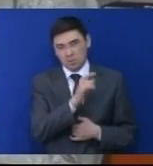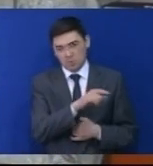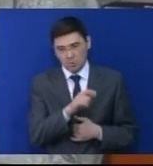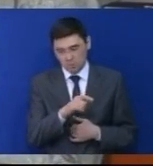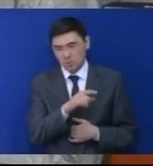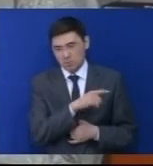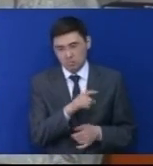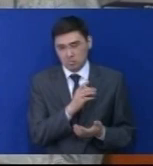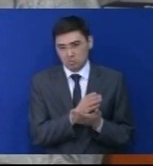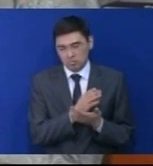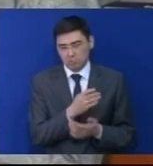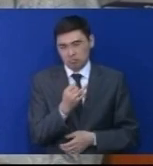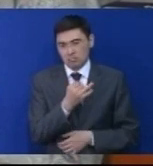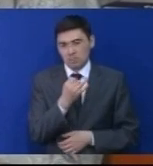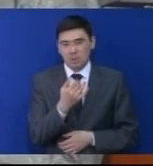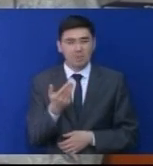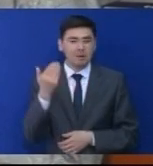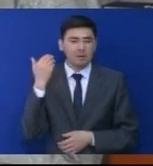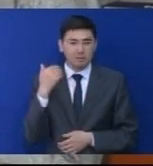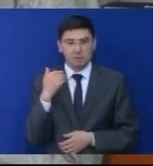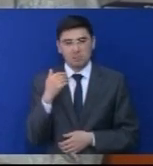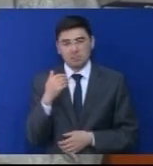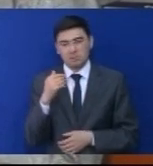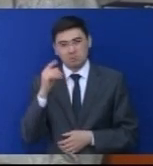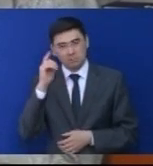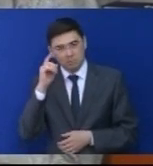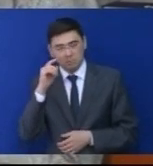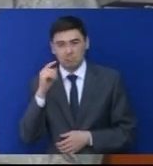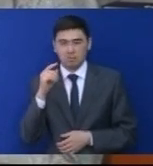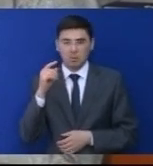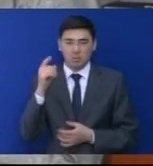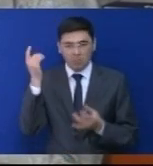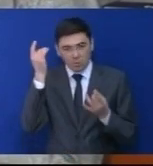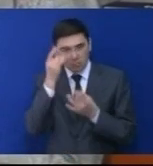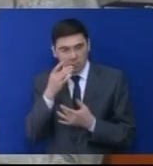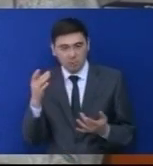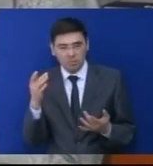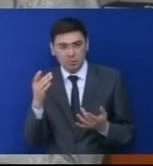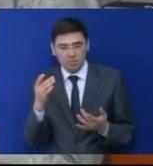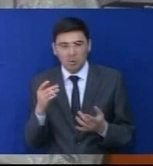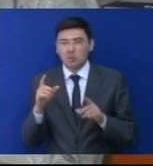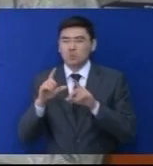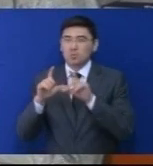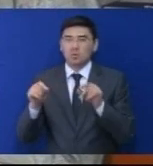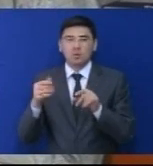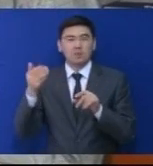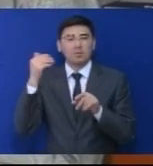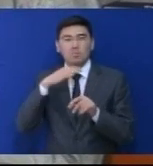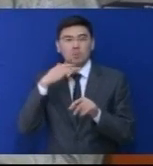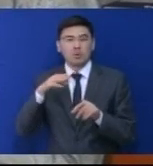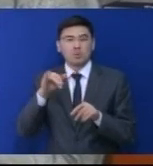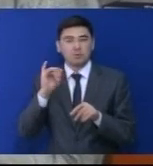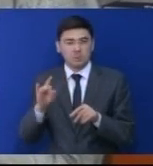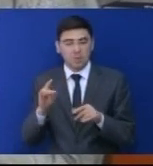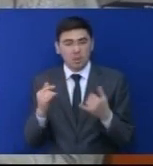тарапынан үлкен қызығушылық байқалады. Бұрындары білім мен мәдениет салалары аясында мектеп турлары көп ұйымдастырылатын болса,